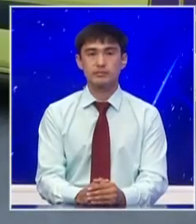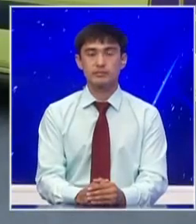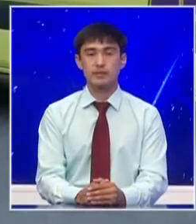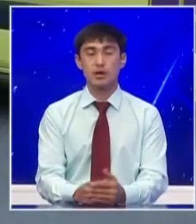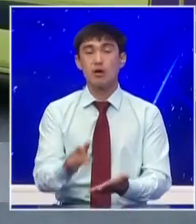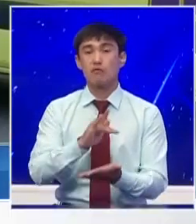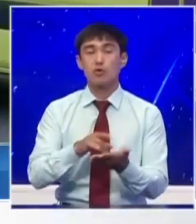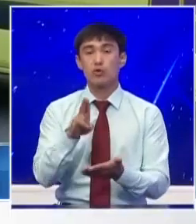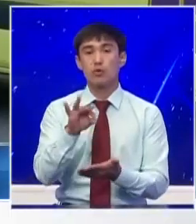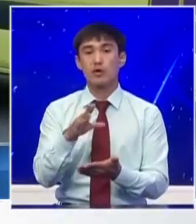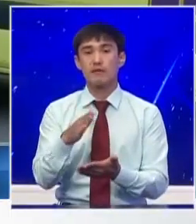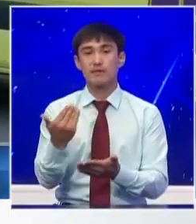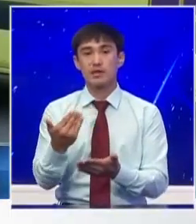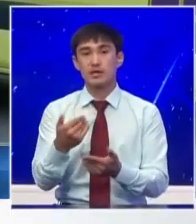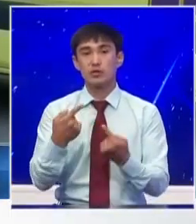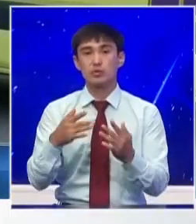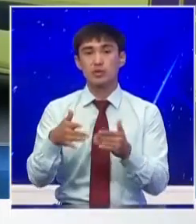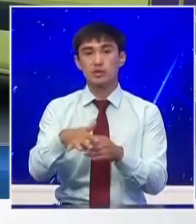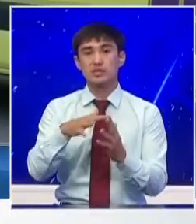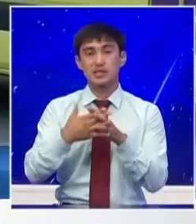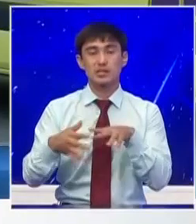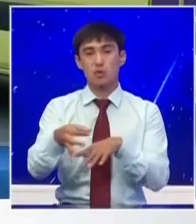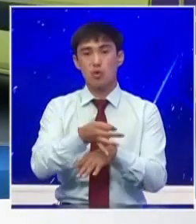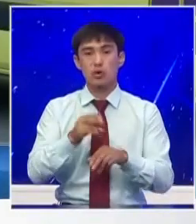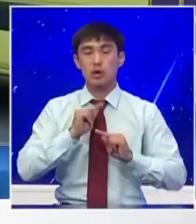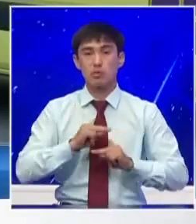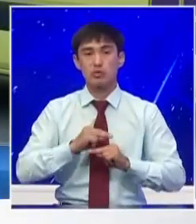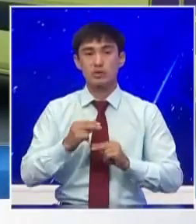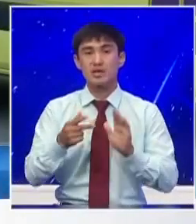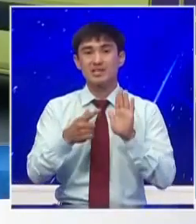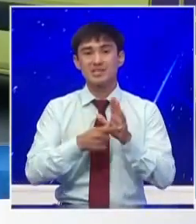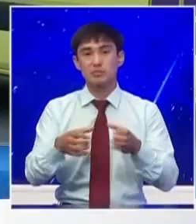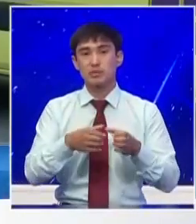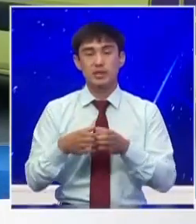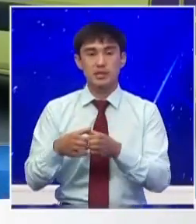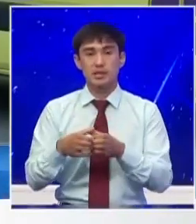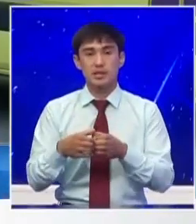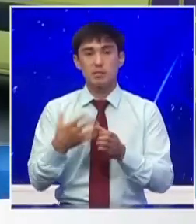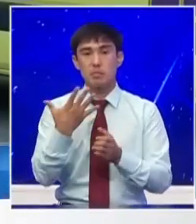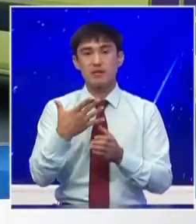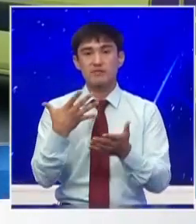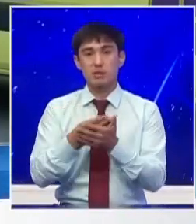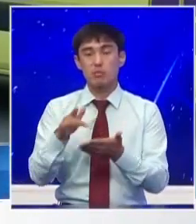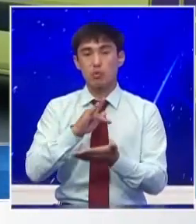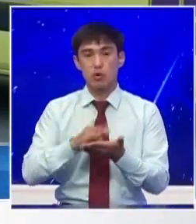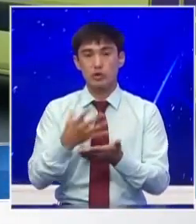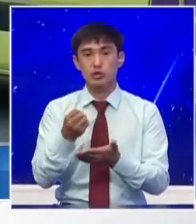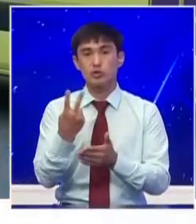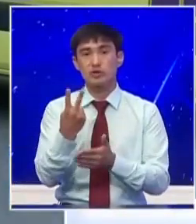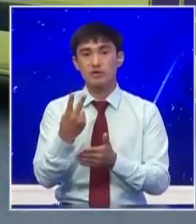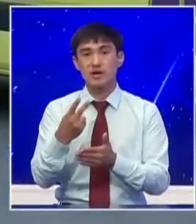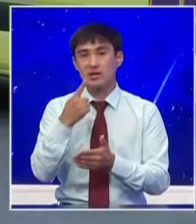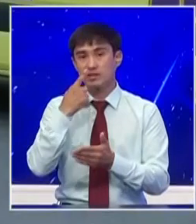В городе Кунаев и относящихся к городу сельских округах работают всего 7 бригад, то есть 5 в самом городе и еще 2